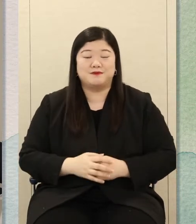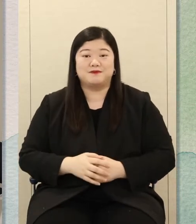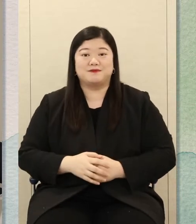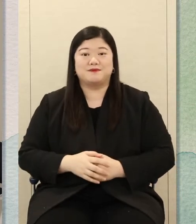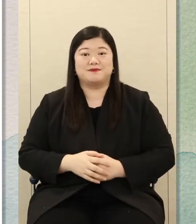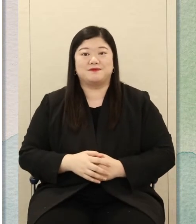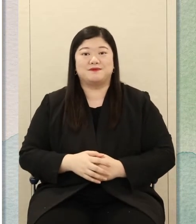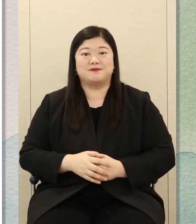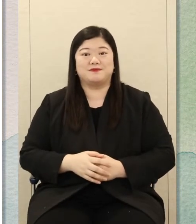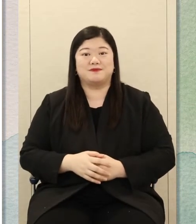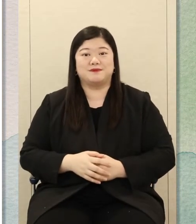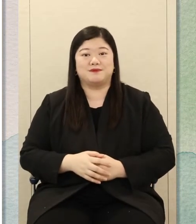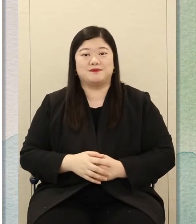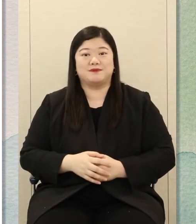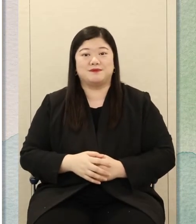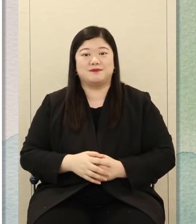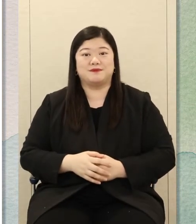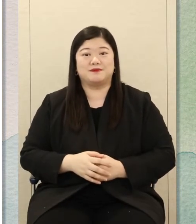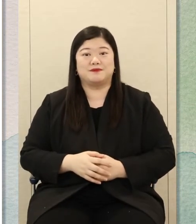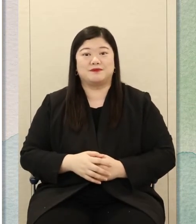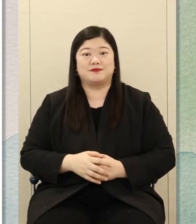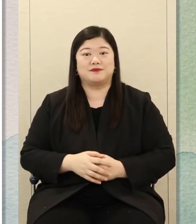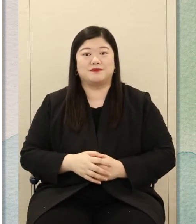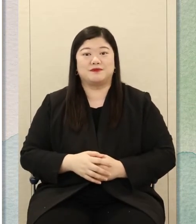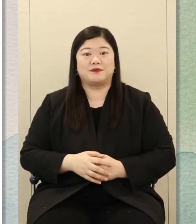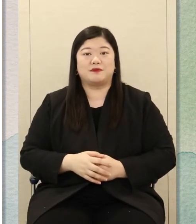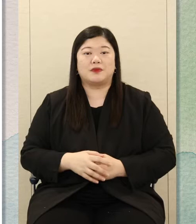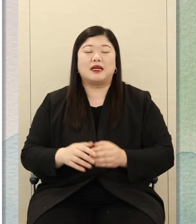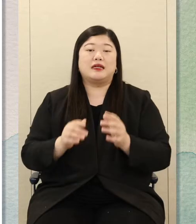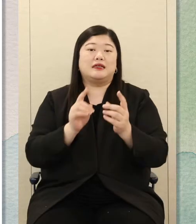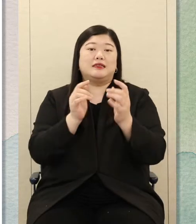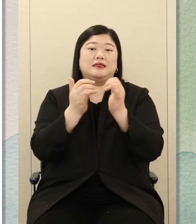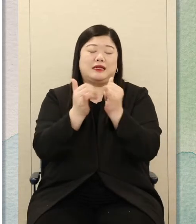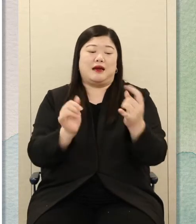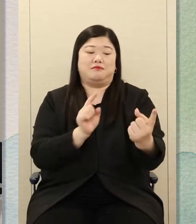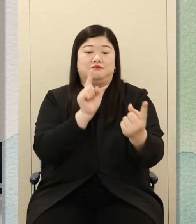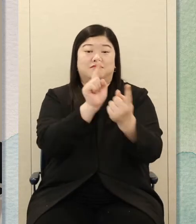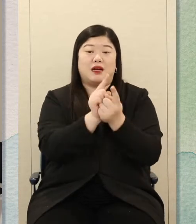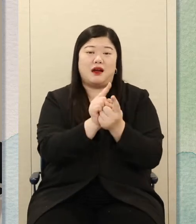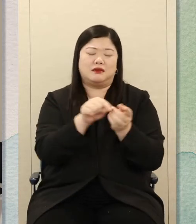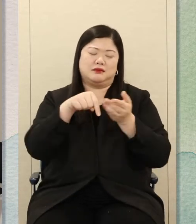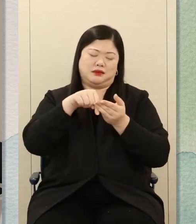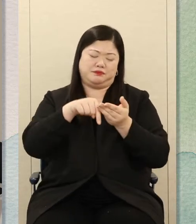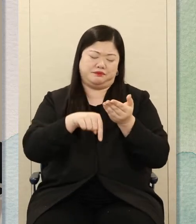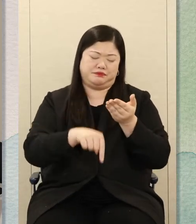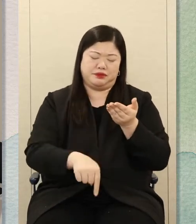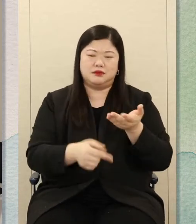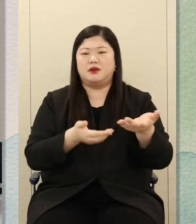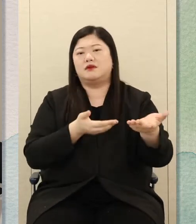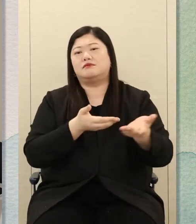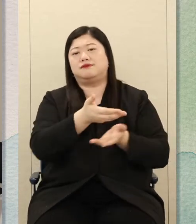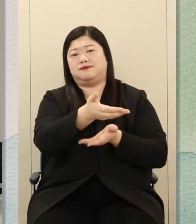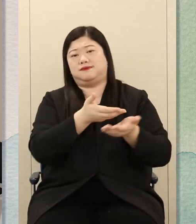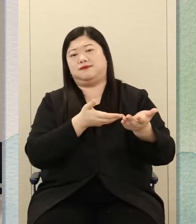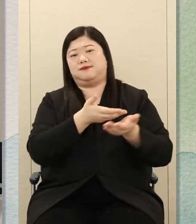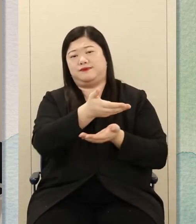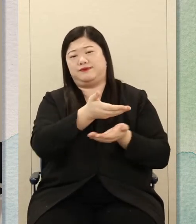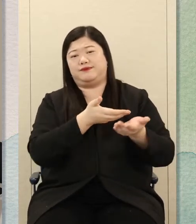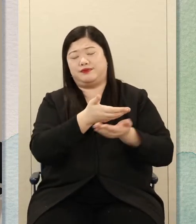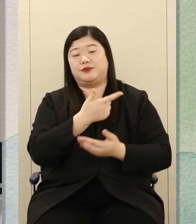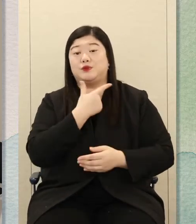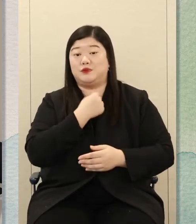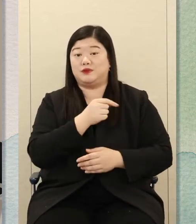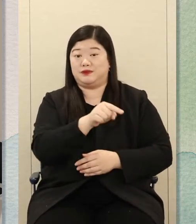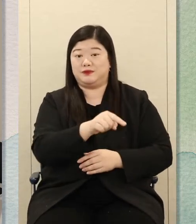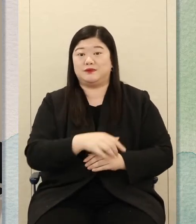드리면요. 깊은 만남을 추구하는 우아한 친교 모임이다. 라는 게 제일 큰